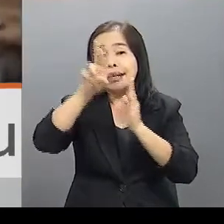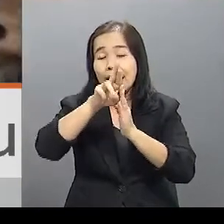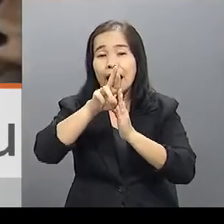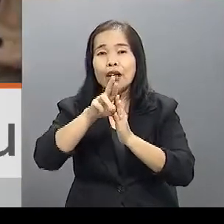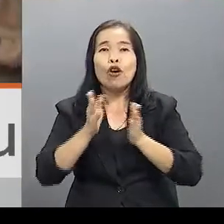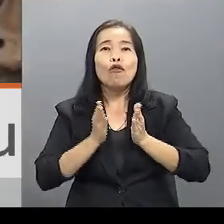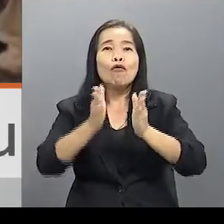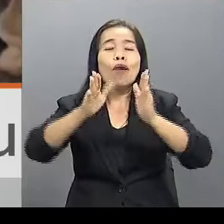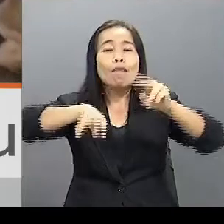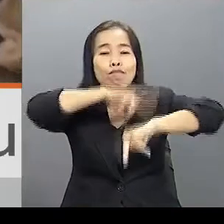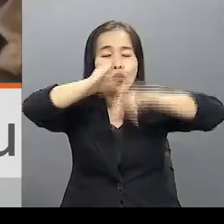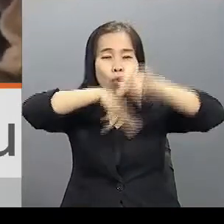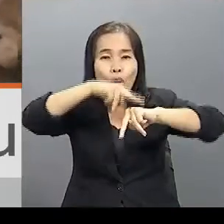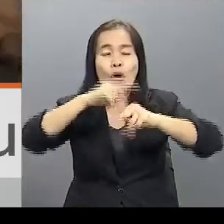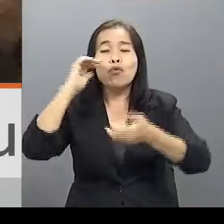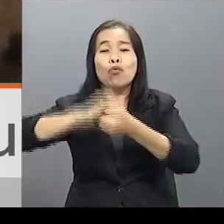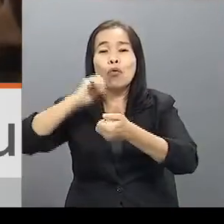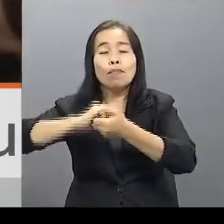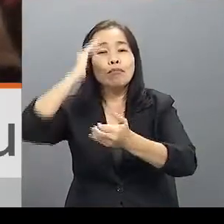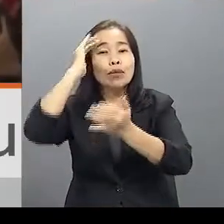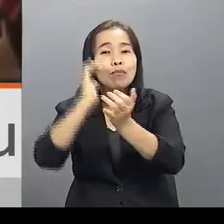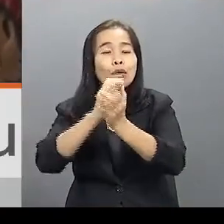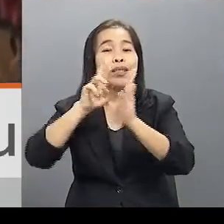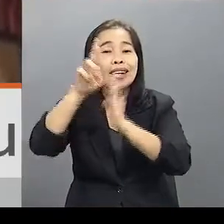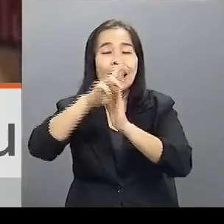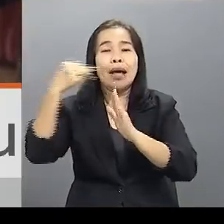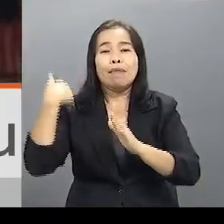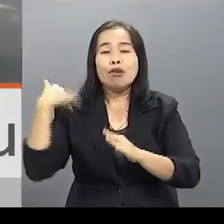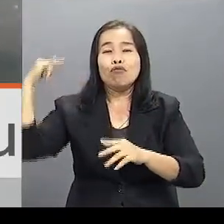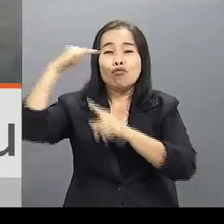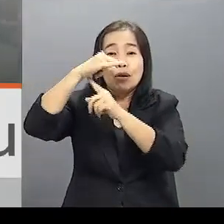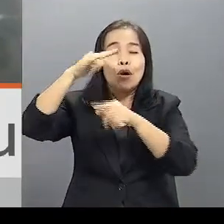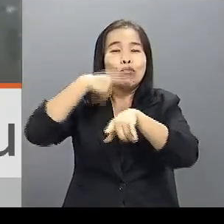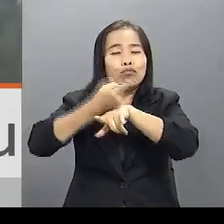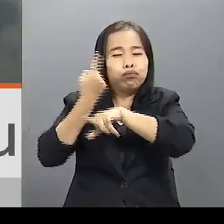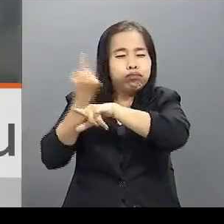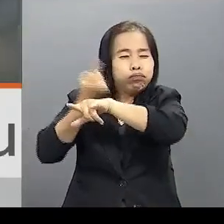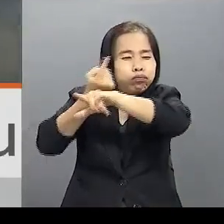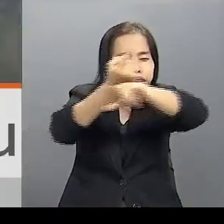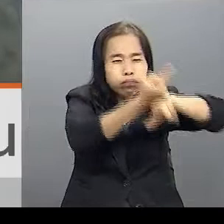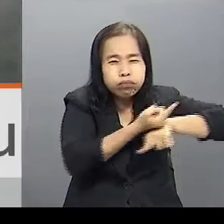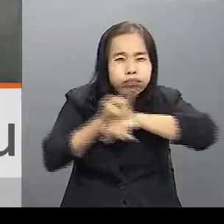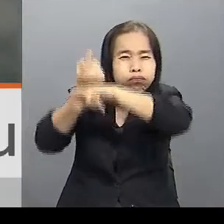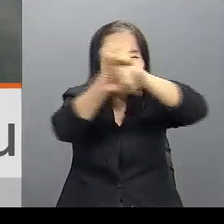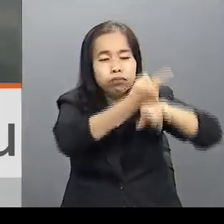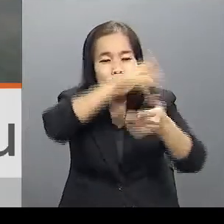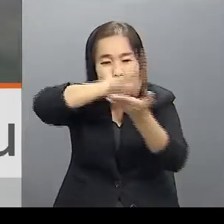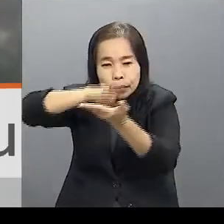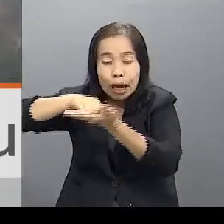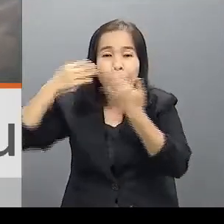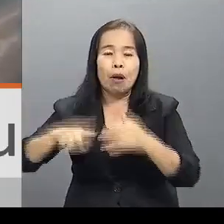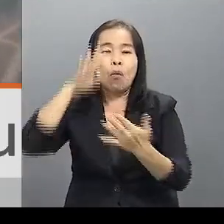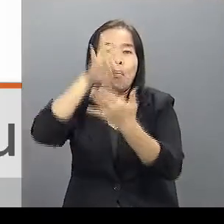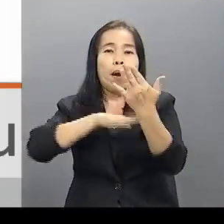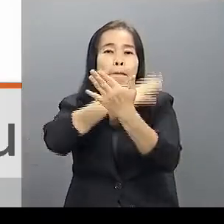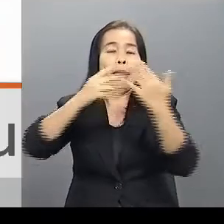ำรวจภูทรจัหวดเชีงรายใช้เครองบนตรวจการไฟป่าในพ้นที่เสียงเพอนำมาเป็ข้มูในการวางแผนป้องกันปัญหาเพรา